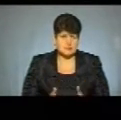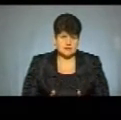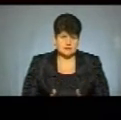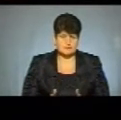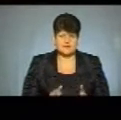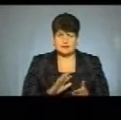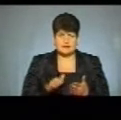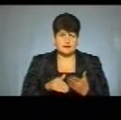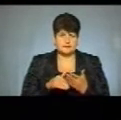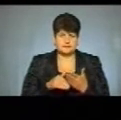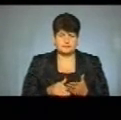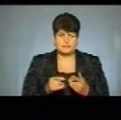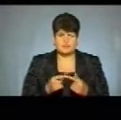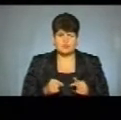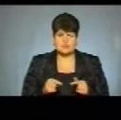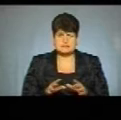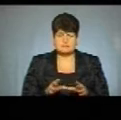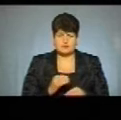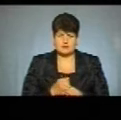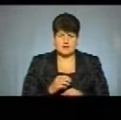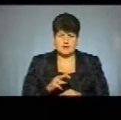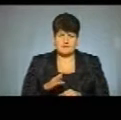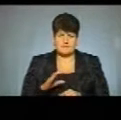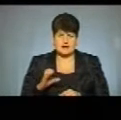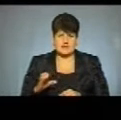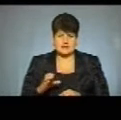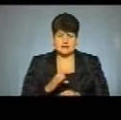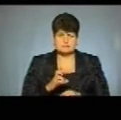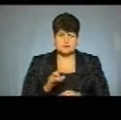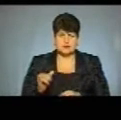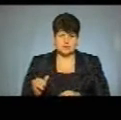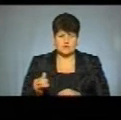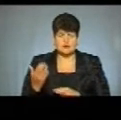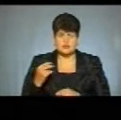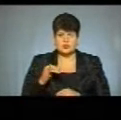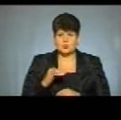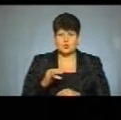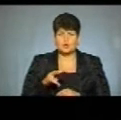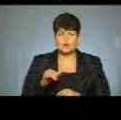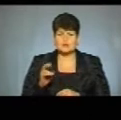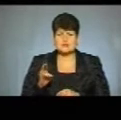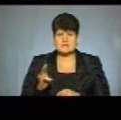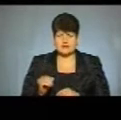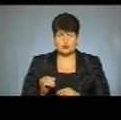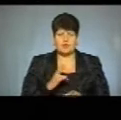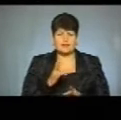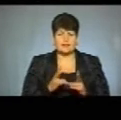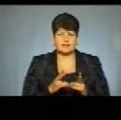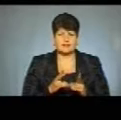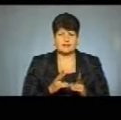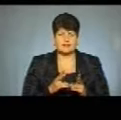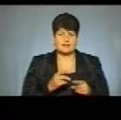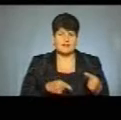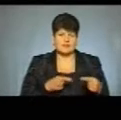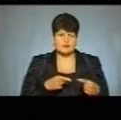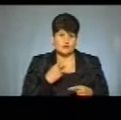несприяння в організації співпраці з МВС, СБУ. Раніше Юрій Луценко на критику з боку Горбатюка відповідав, що ніколи не